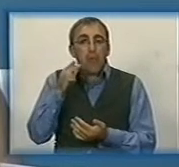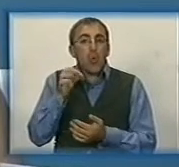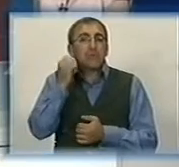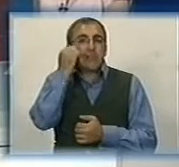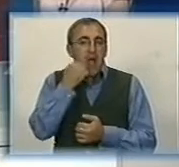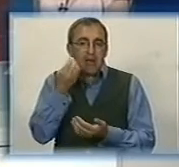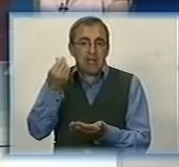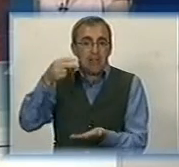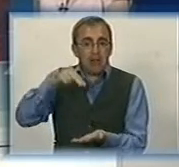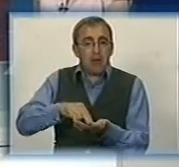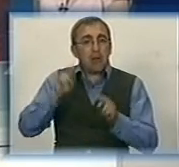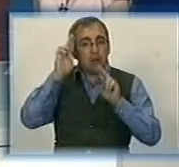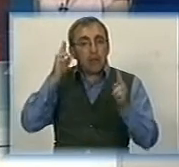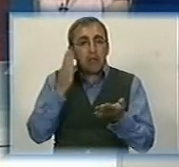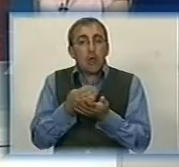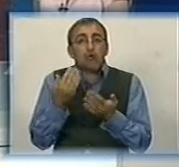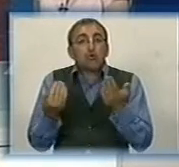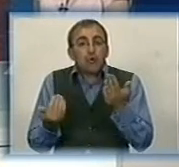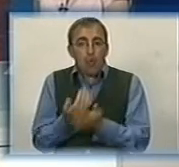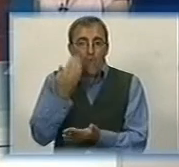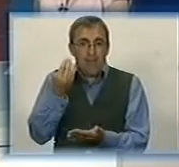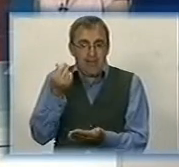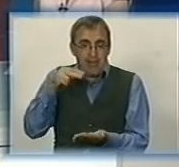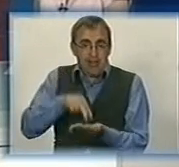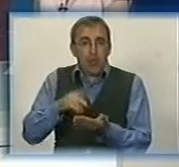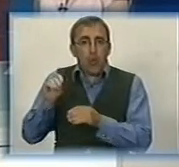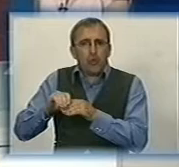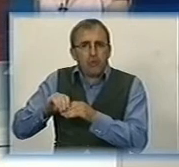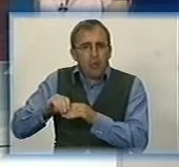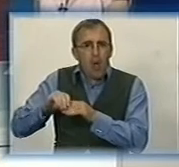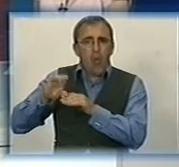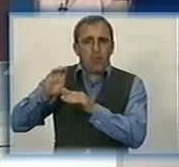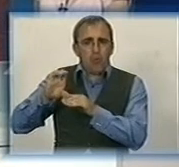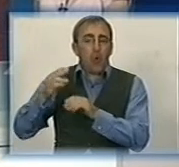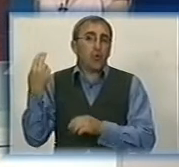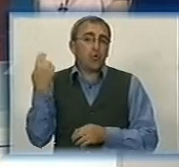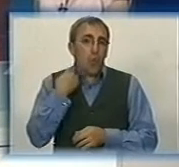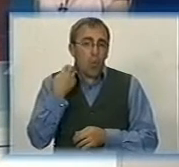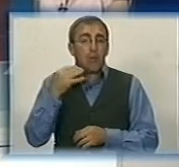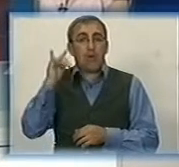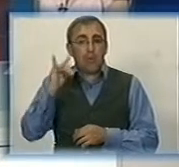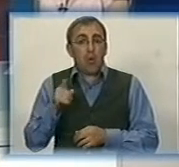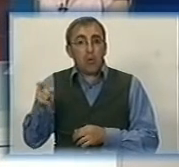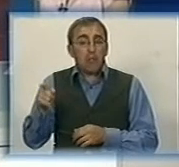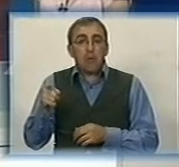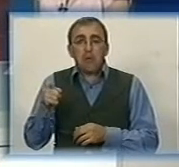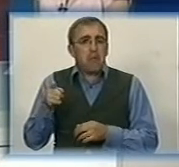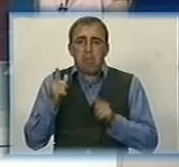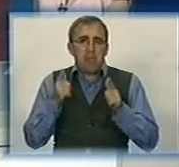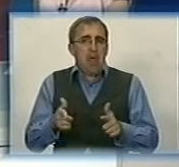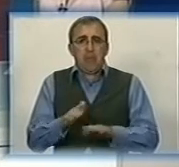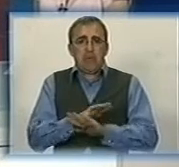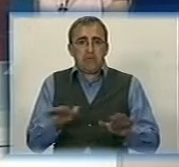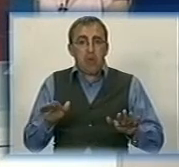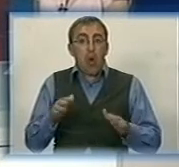тарифу, например, не знают, что есть новый тариф, и у них накопычивается долг, и они этот долг не признают. Но